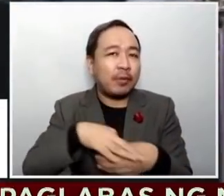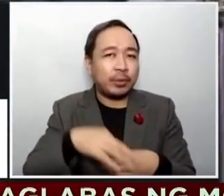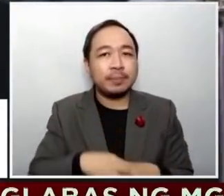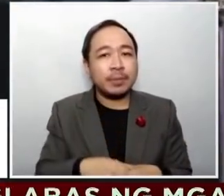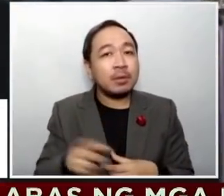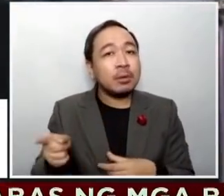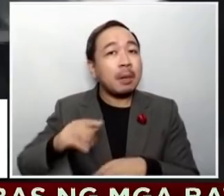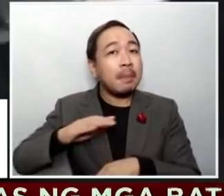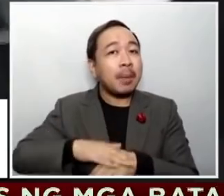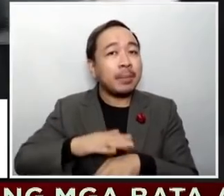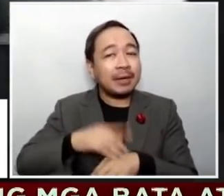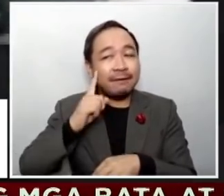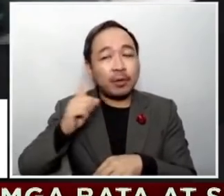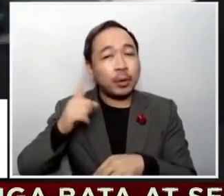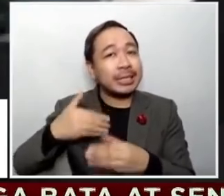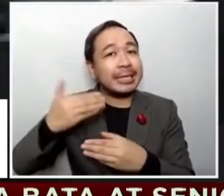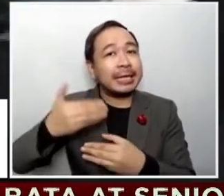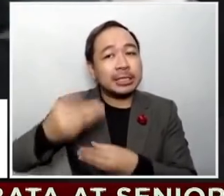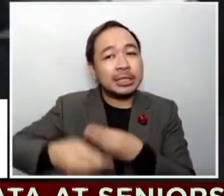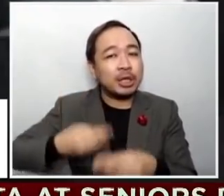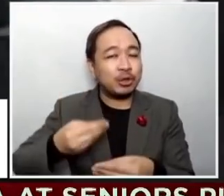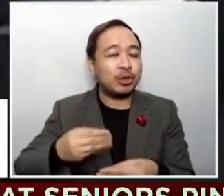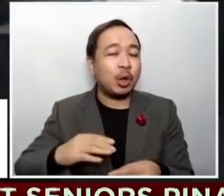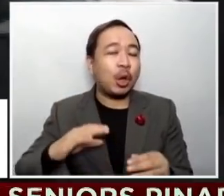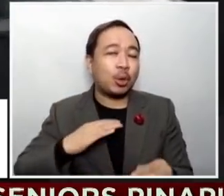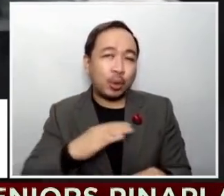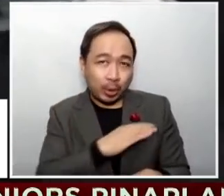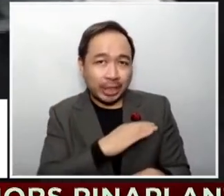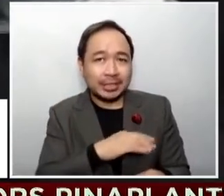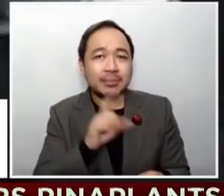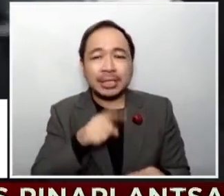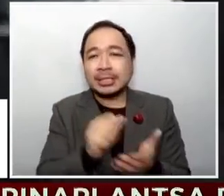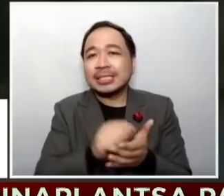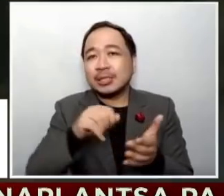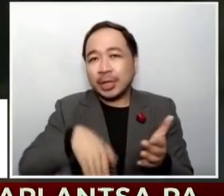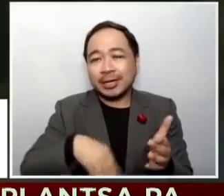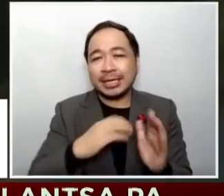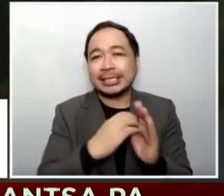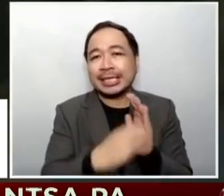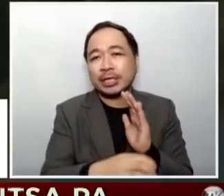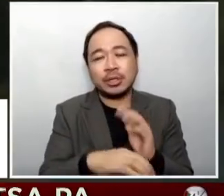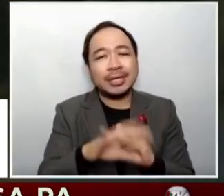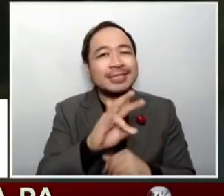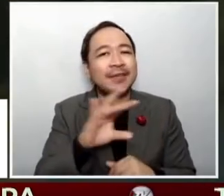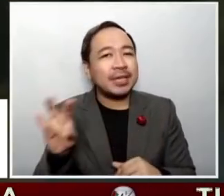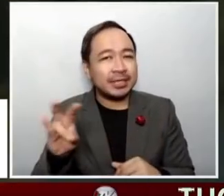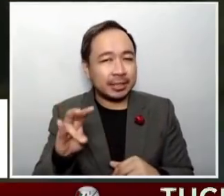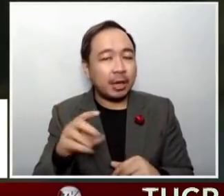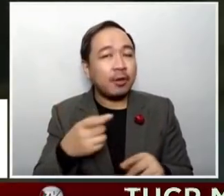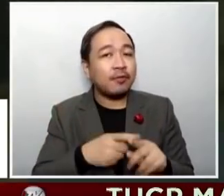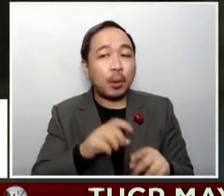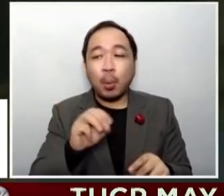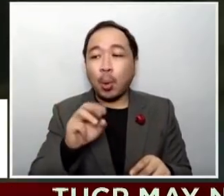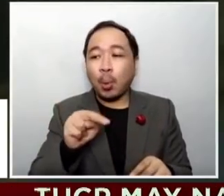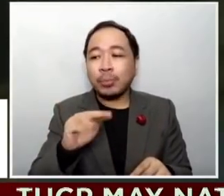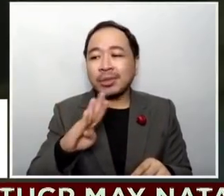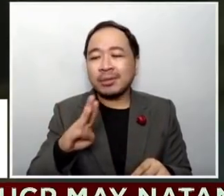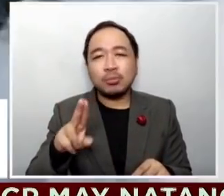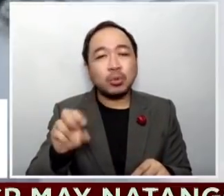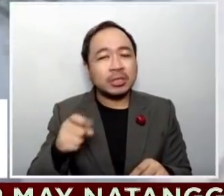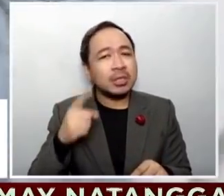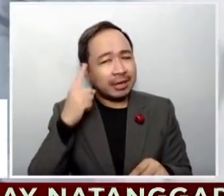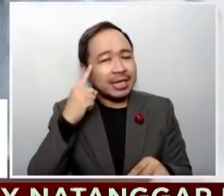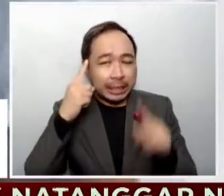ng mambabatas, tanggalin na sa Section 77 ng Omnibus Election Code ang opsyong umatras ang isang kandidato at